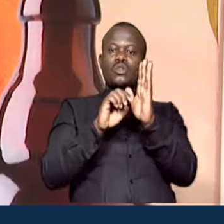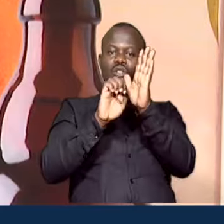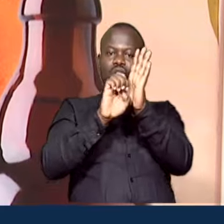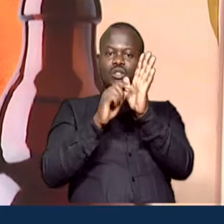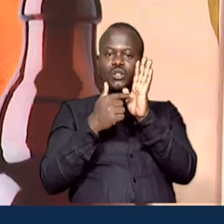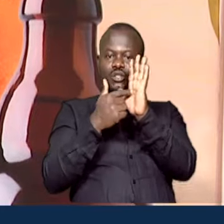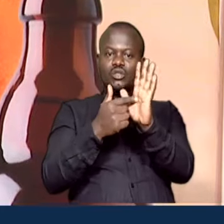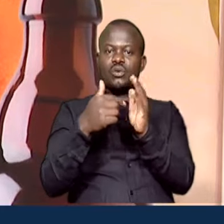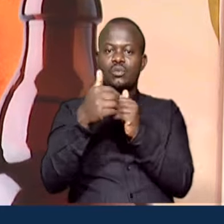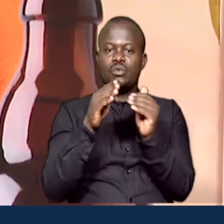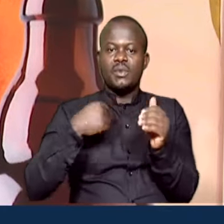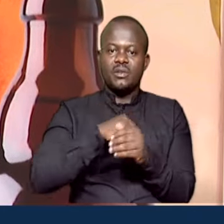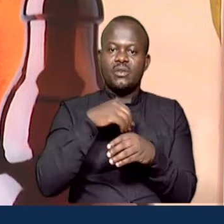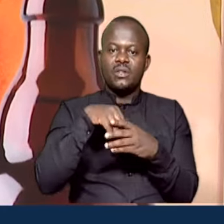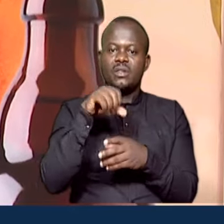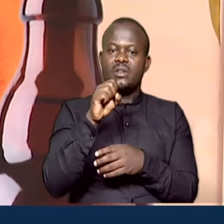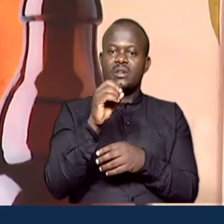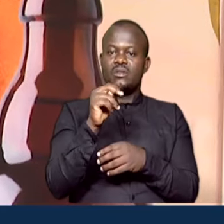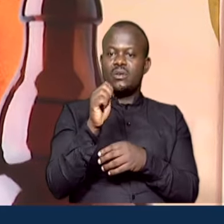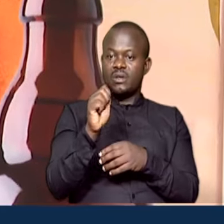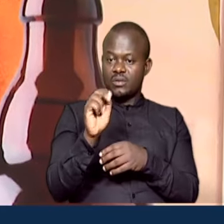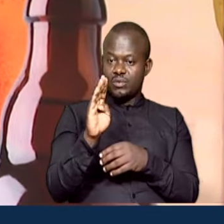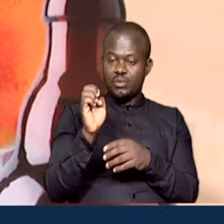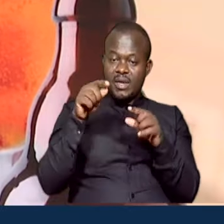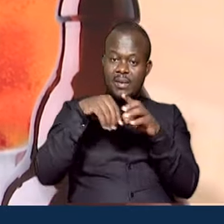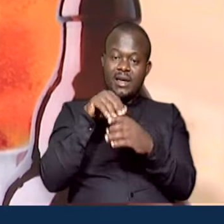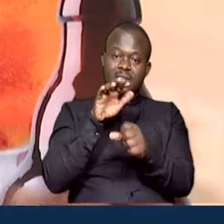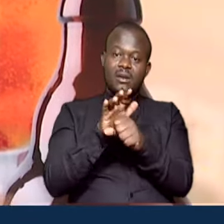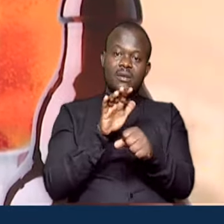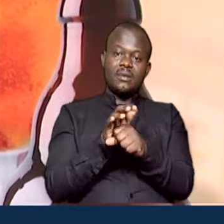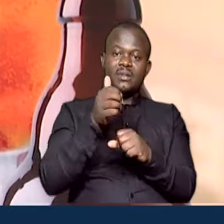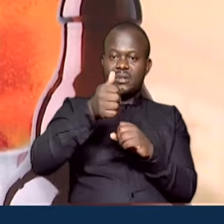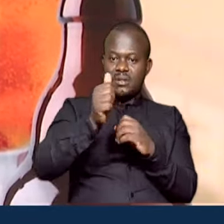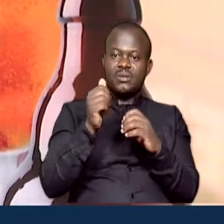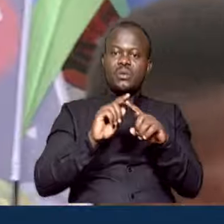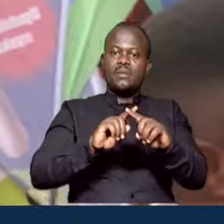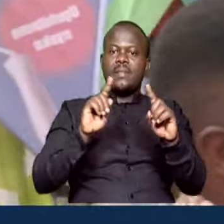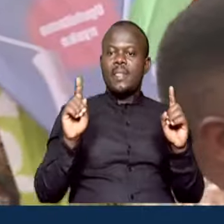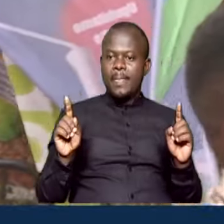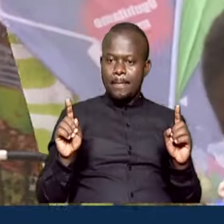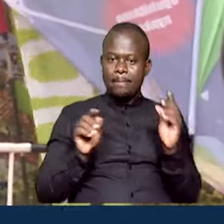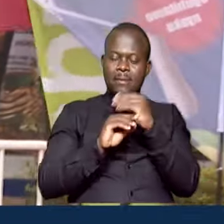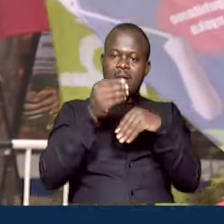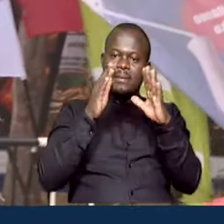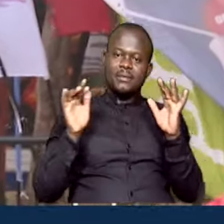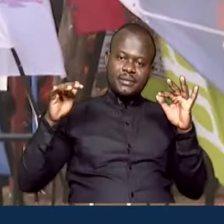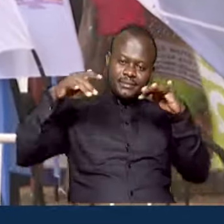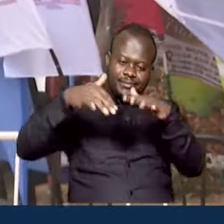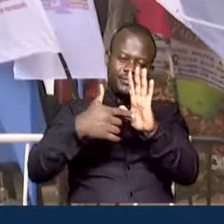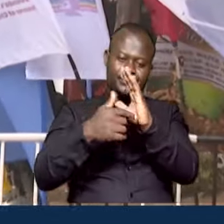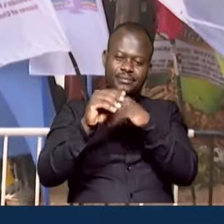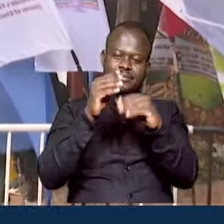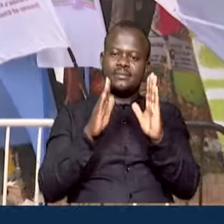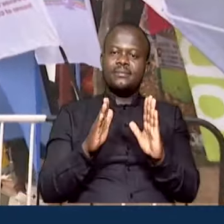Vitalia Sonatube muri etage ya mbere. Baje ari benshi, rero nicyo tandukaniro. Abacuruzi bitabiriye imurikagurisha bemeza